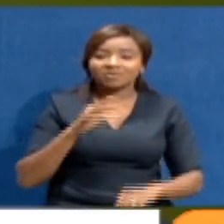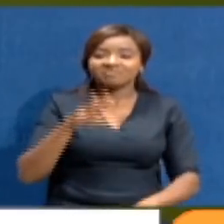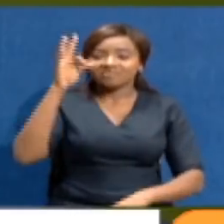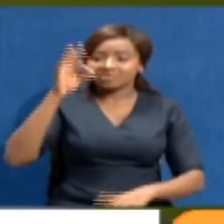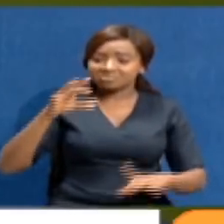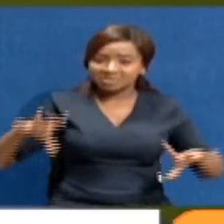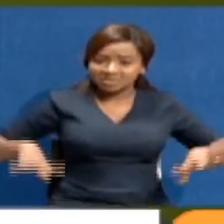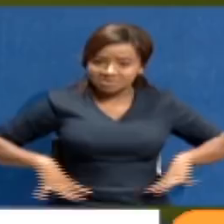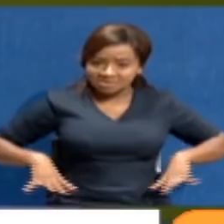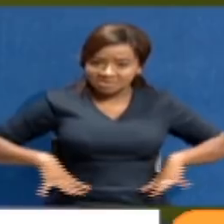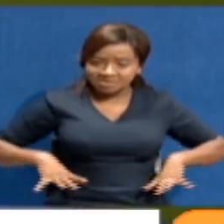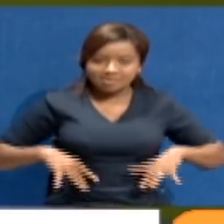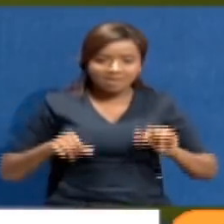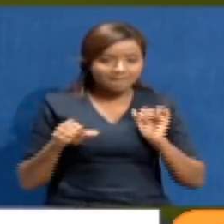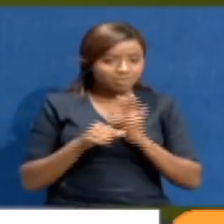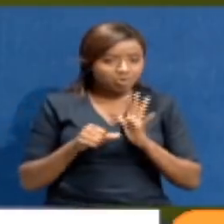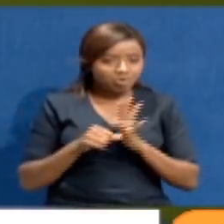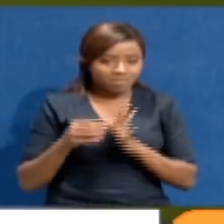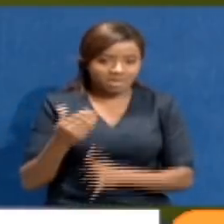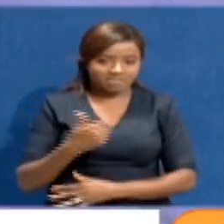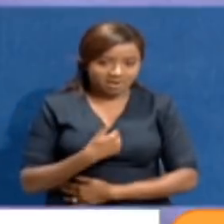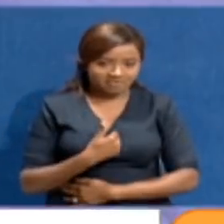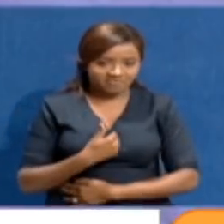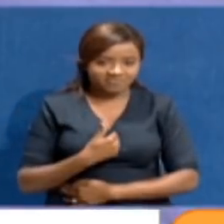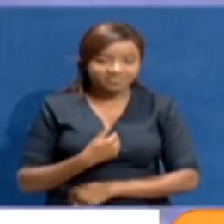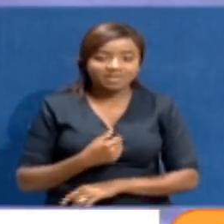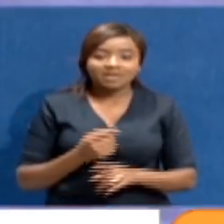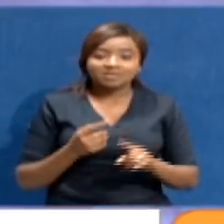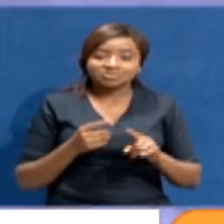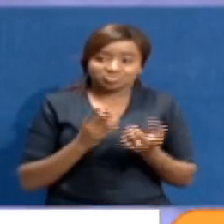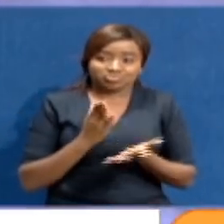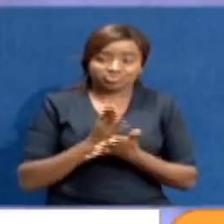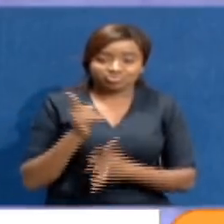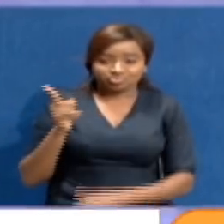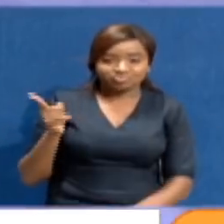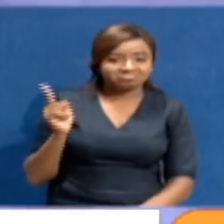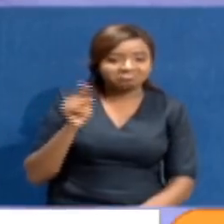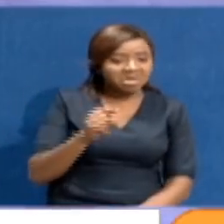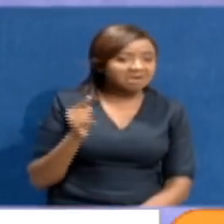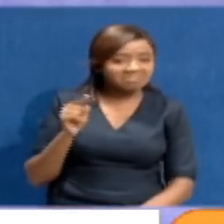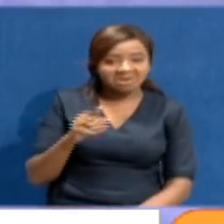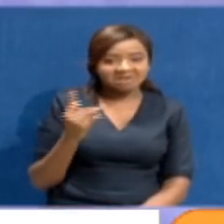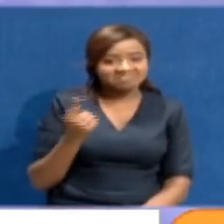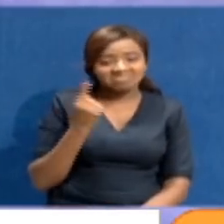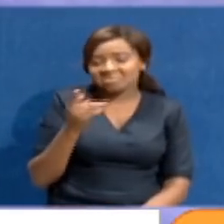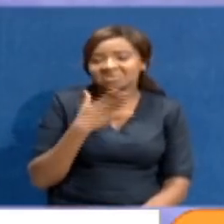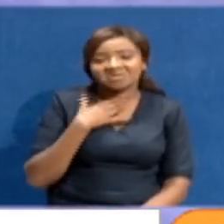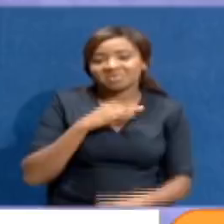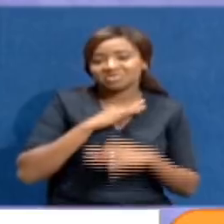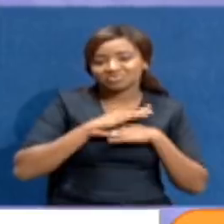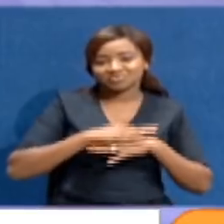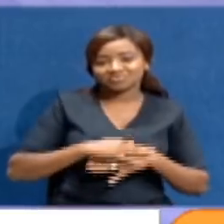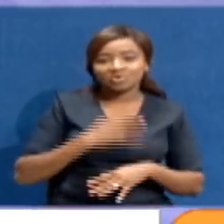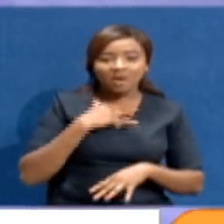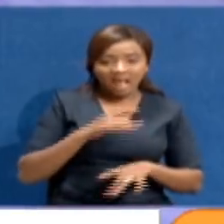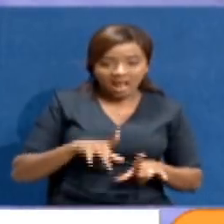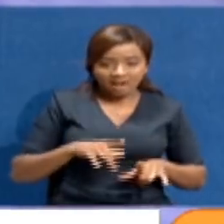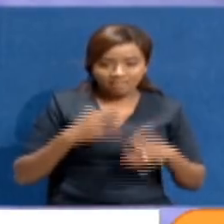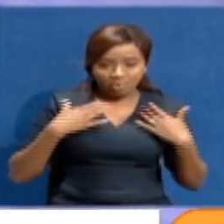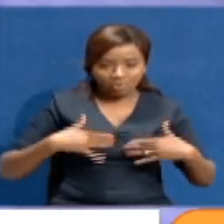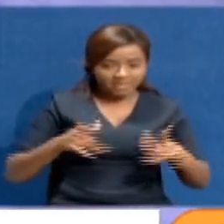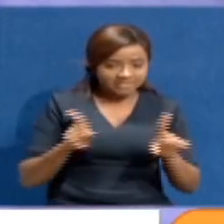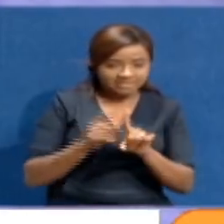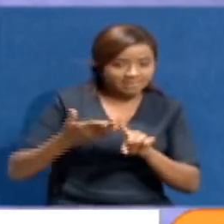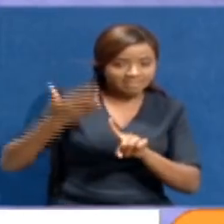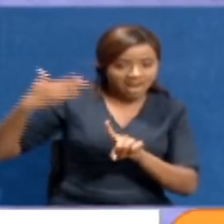hiyo shingo. Lakini for now, naweza sema kwa haki, Grace siku hizi anakujanga tu kupumzika, hataki mwili yake irudi venye ilikuwa